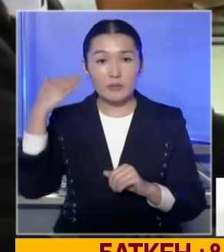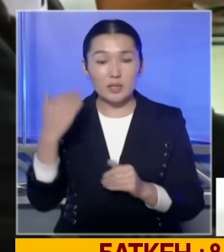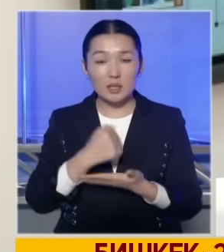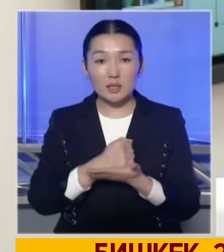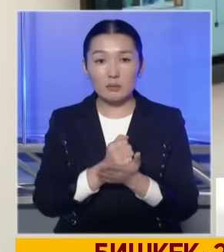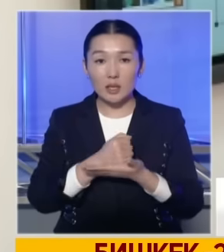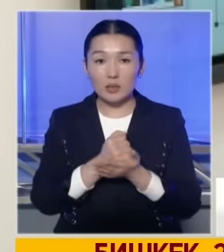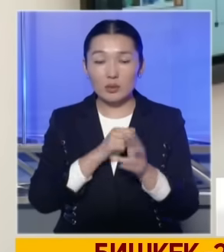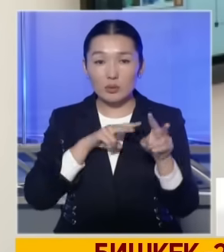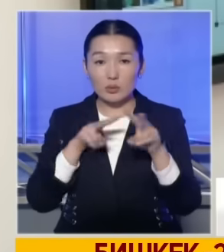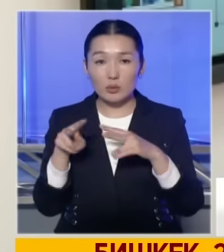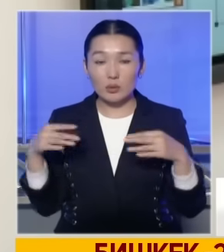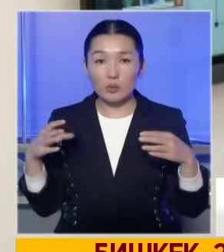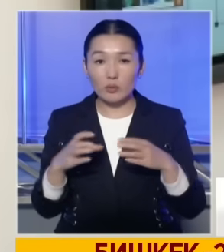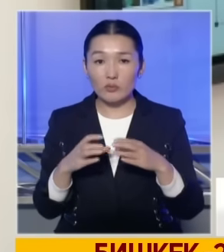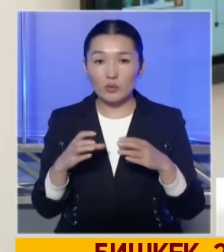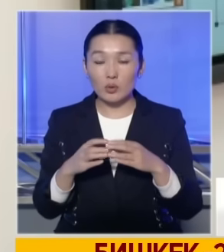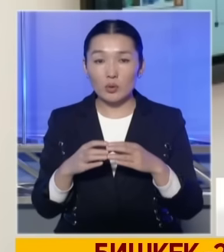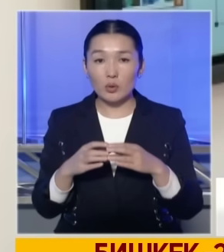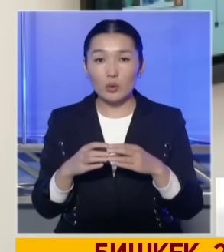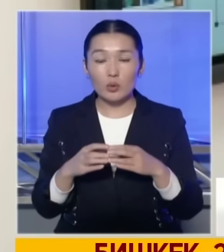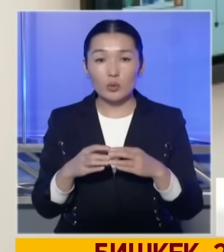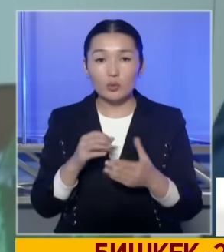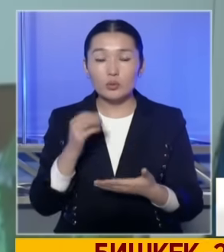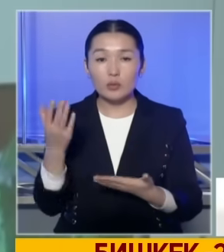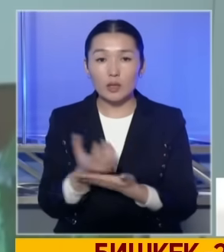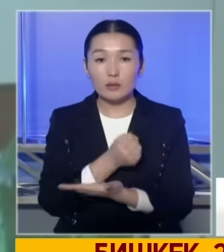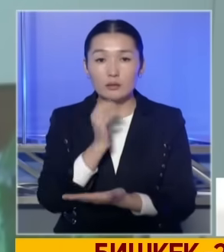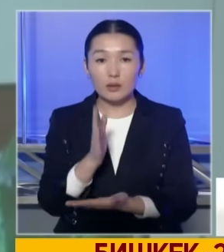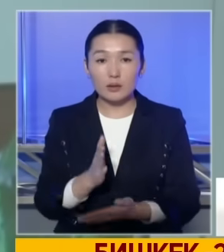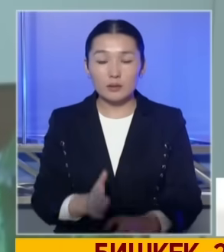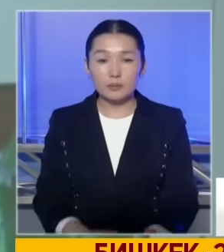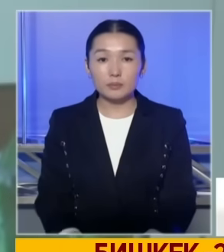бекитилүүчү көзөмөлчүлүк кеңеши жөнүндө жобо менен аныкталат.